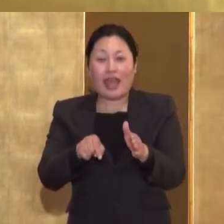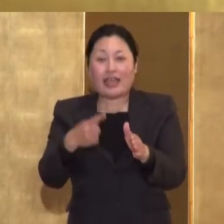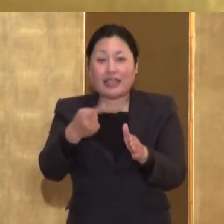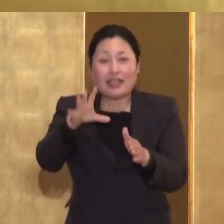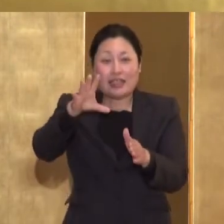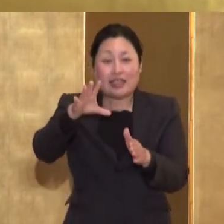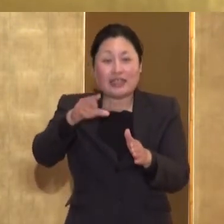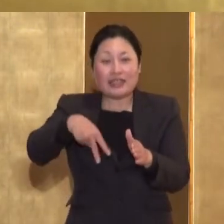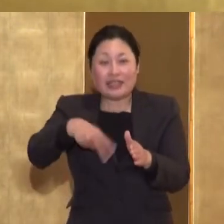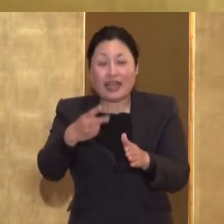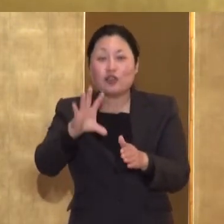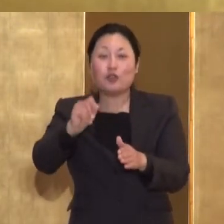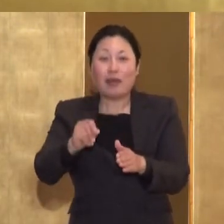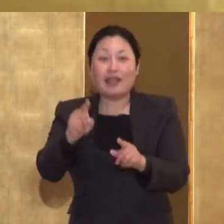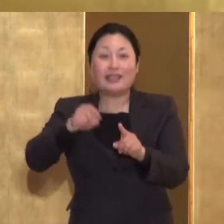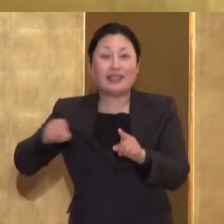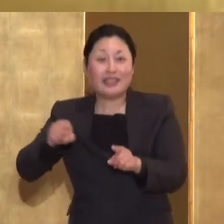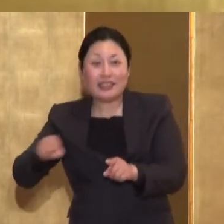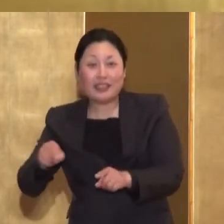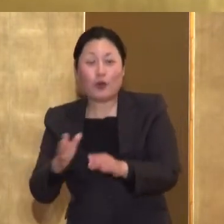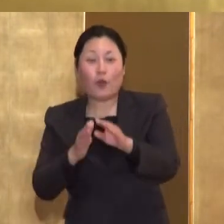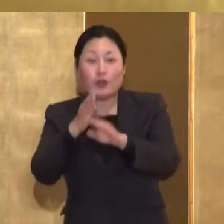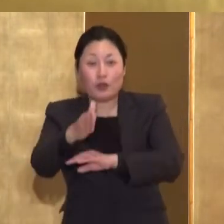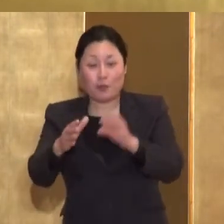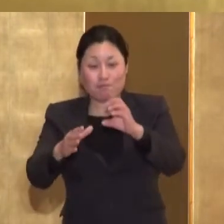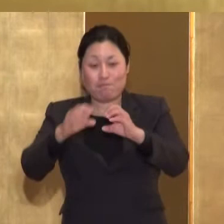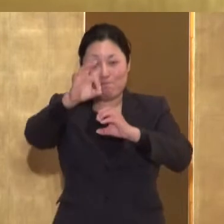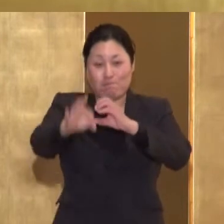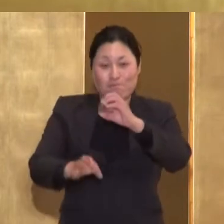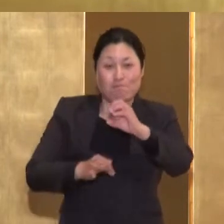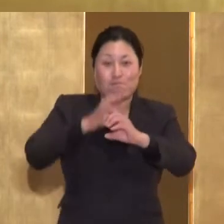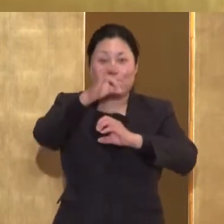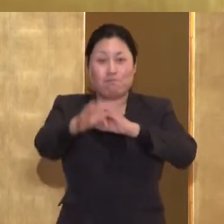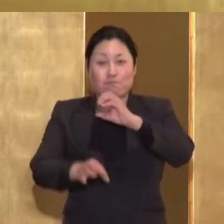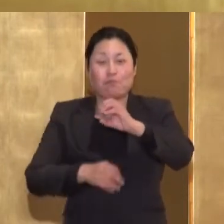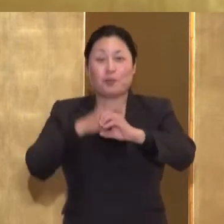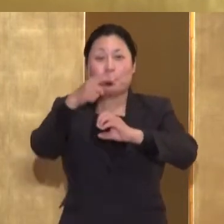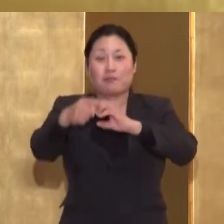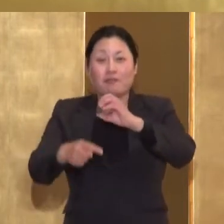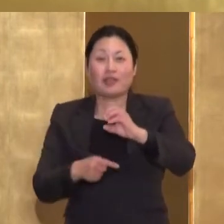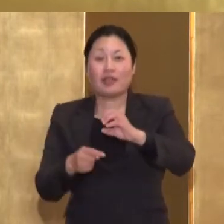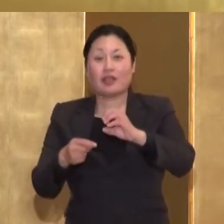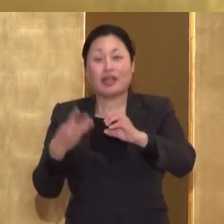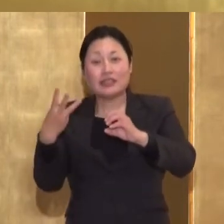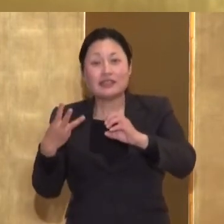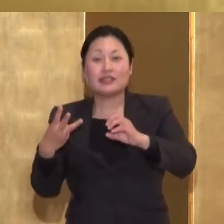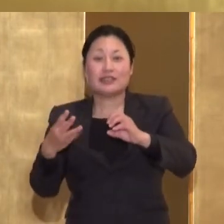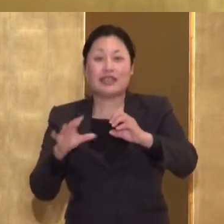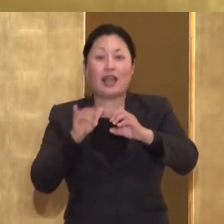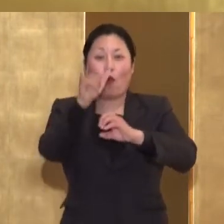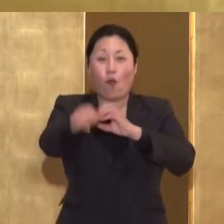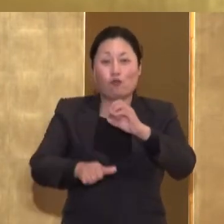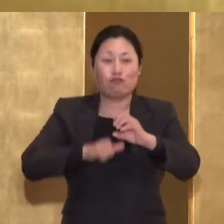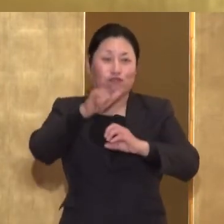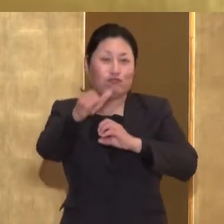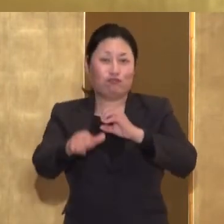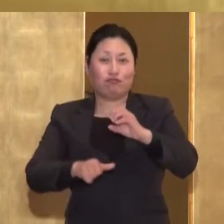を3往復できるぐらい途方もない距離を渡る鳥もいると言います